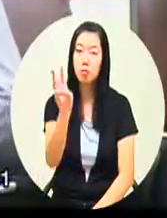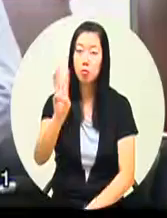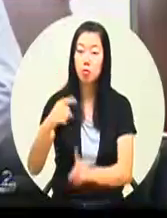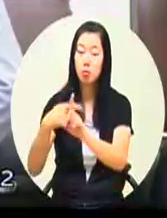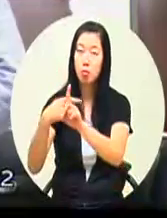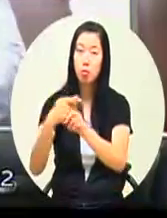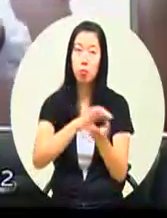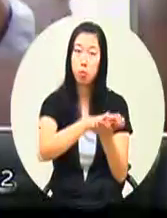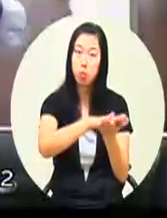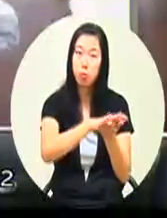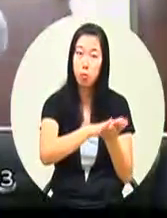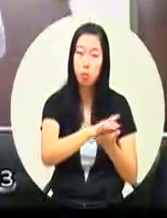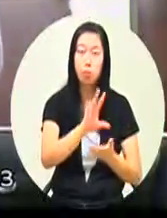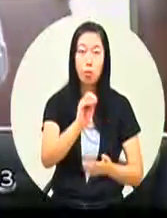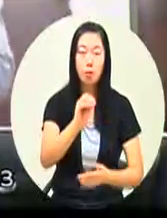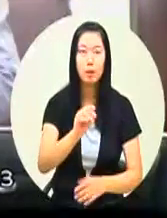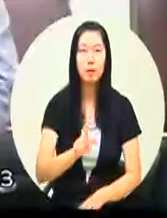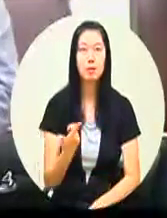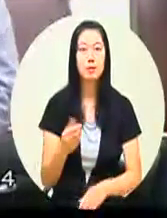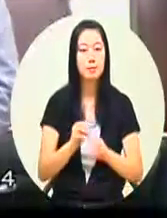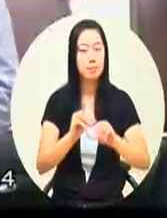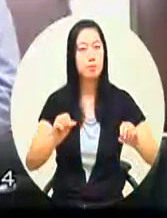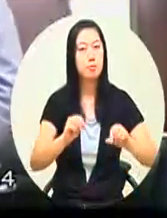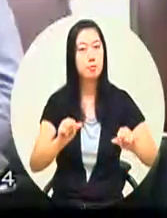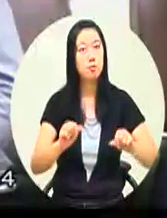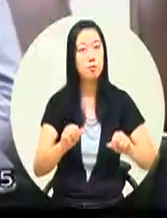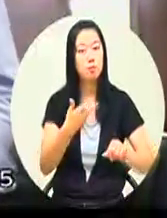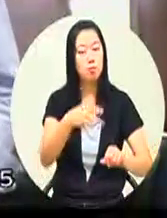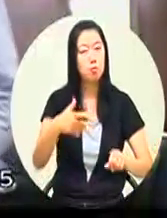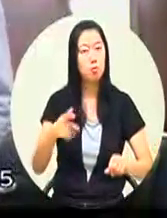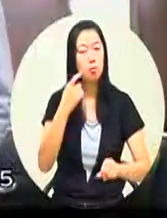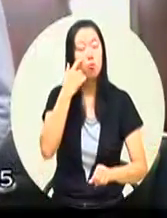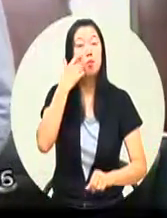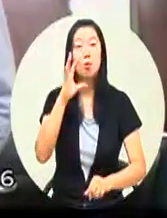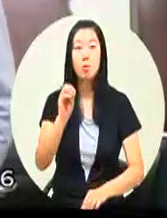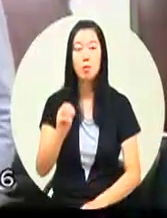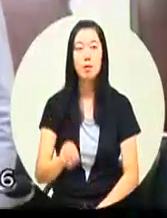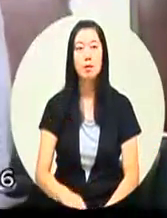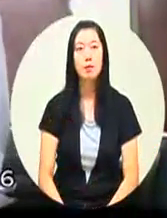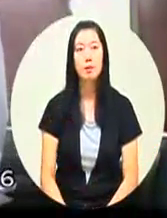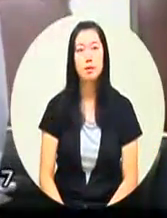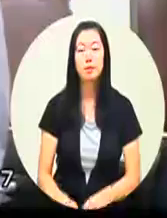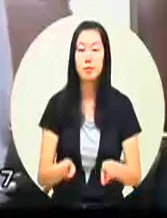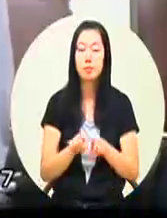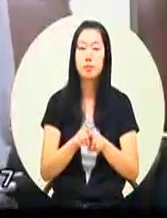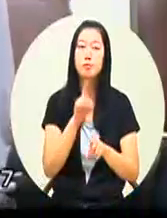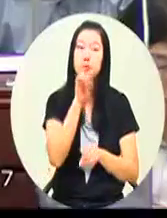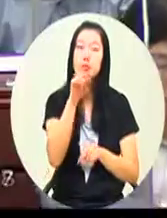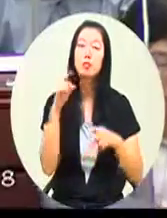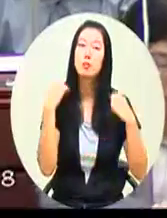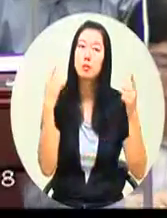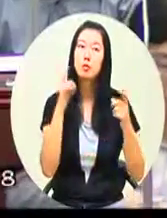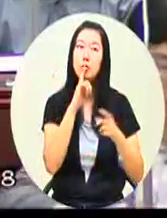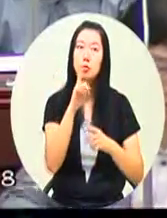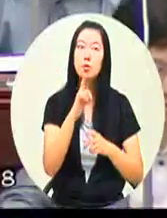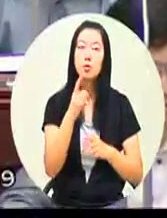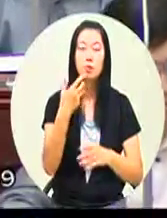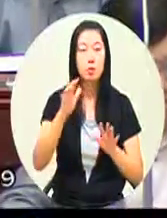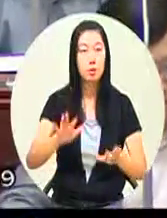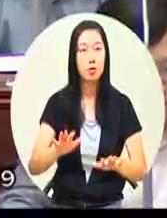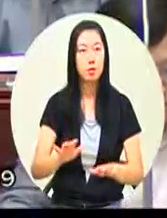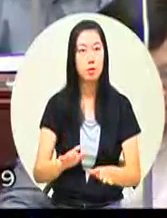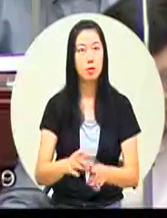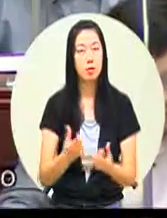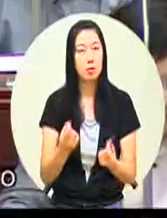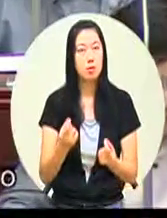跟从地面水的差异有没有很明显？ 好，那一般来讲哈，目前的浮流水事实上哈，它还